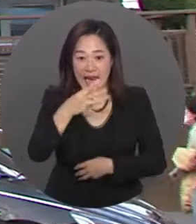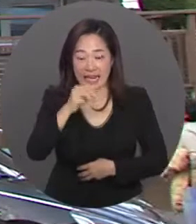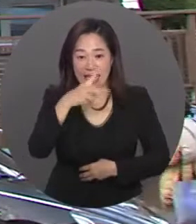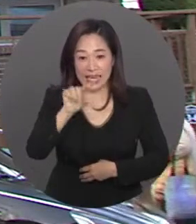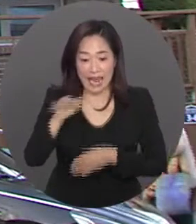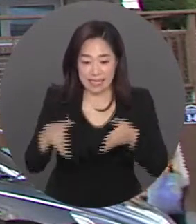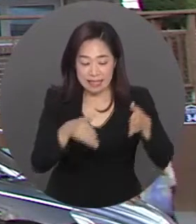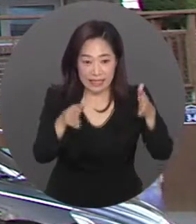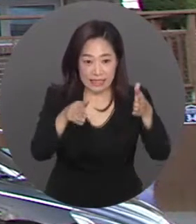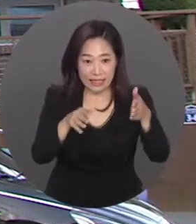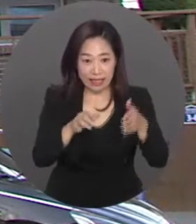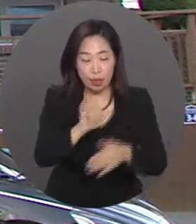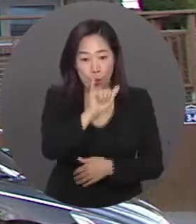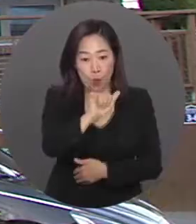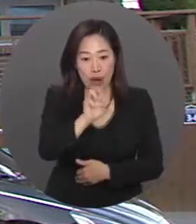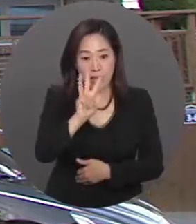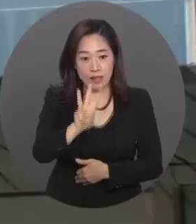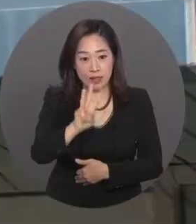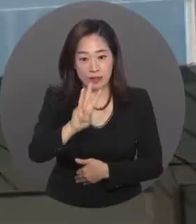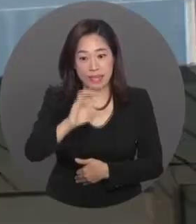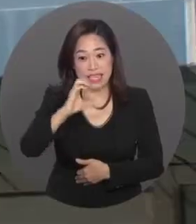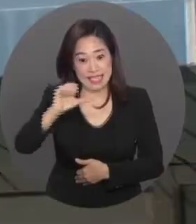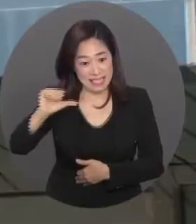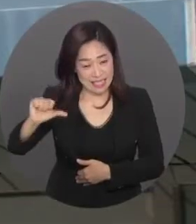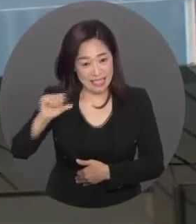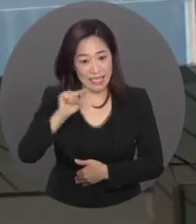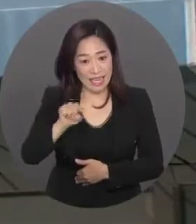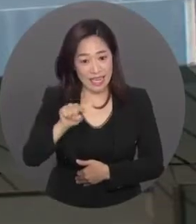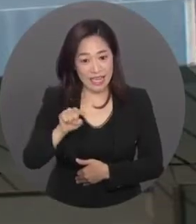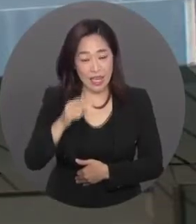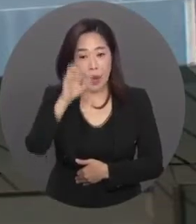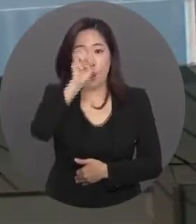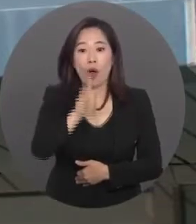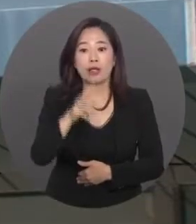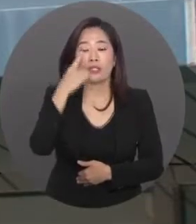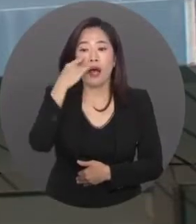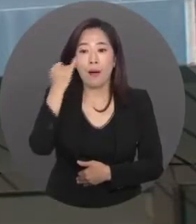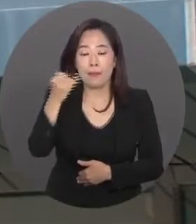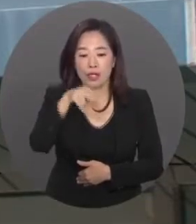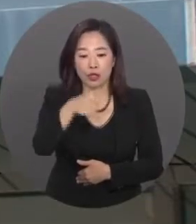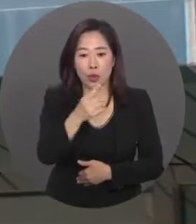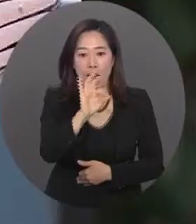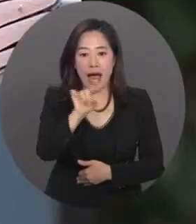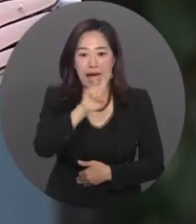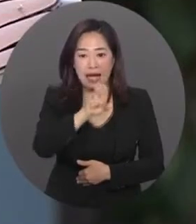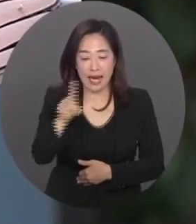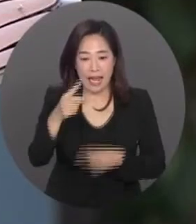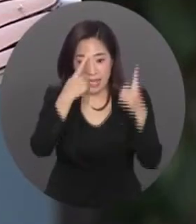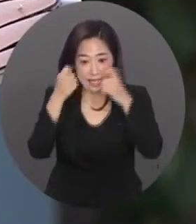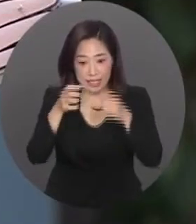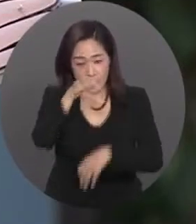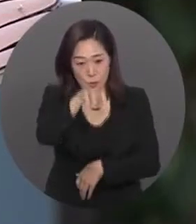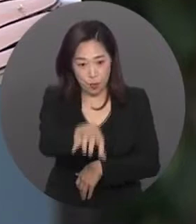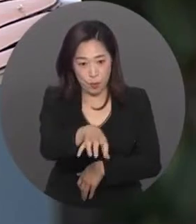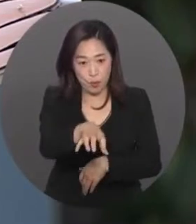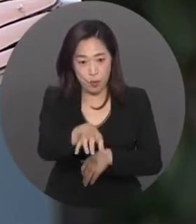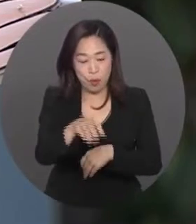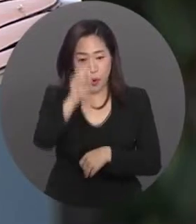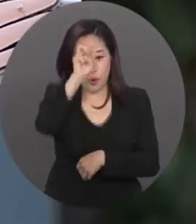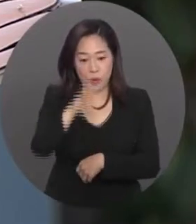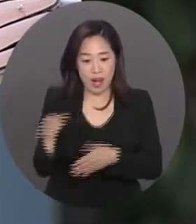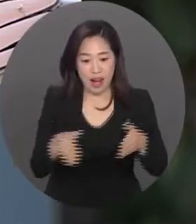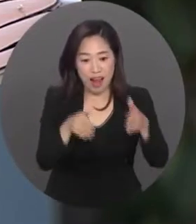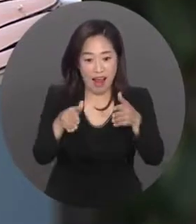평생을 YWCA 운동에 헌신했던 광주의 어머니 조아라 여사 기념관도 광주 여성 두옥길